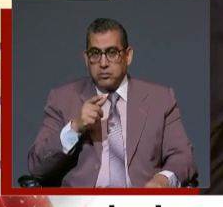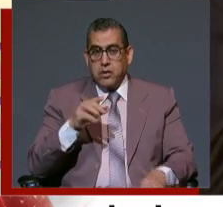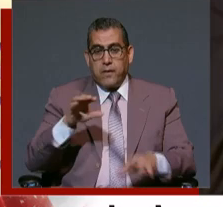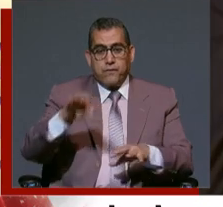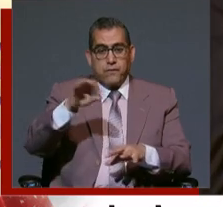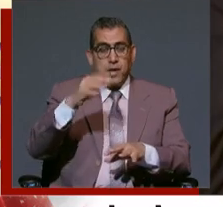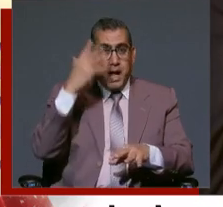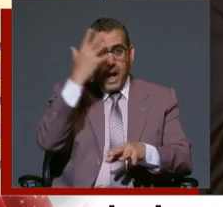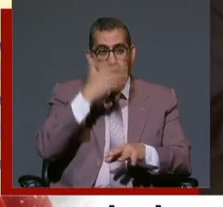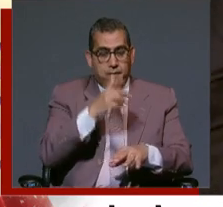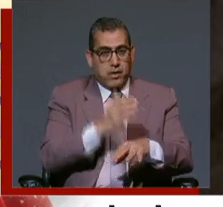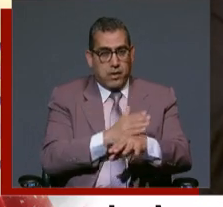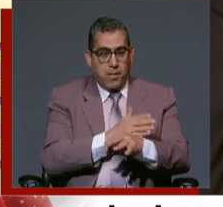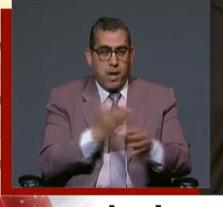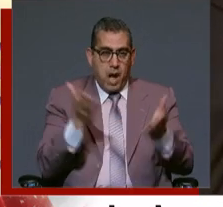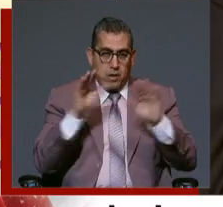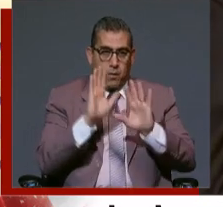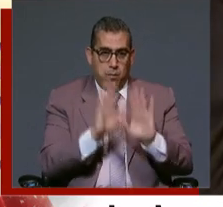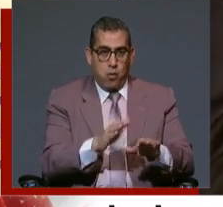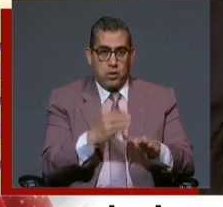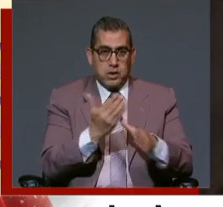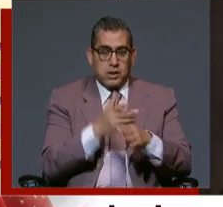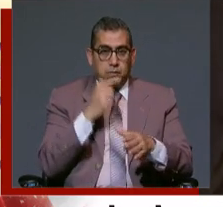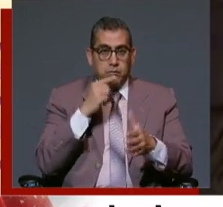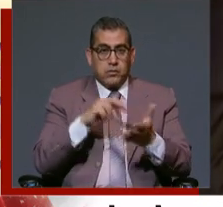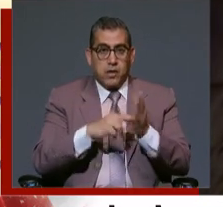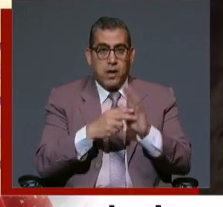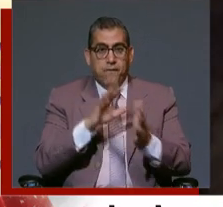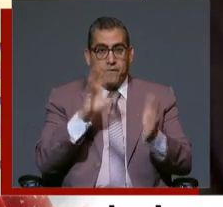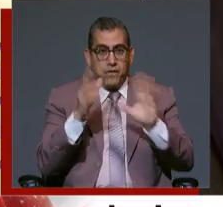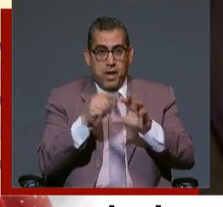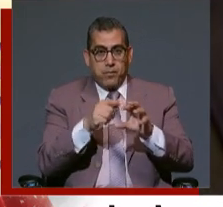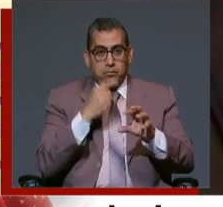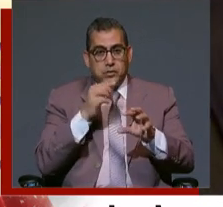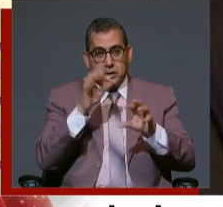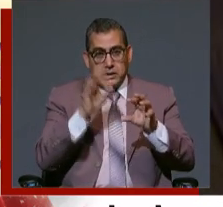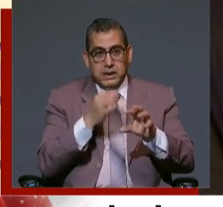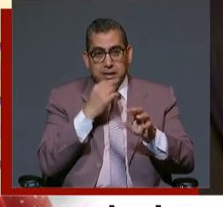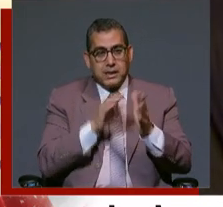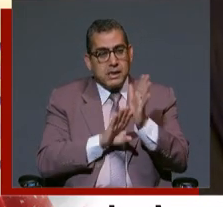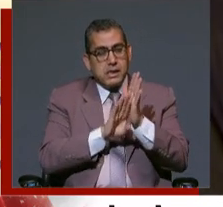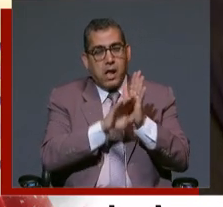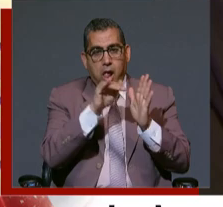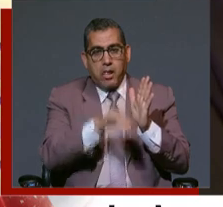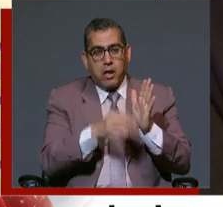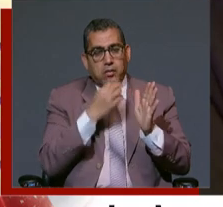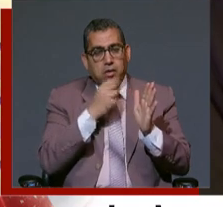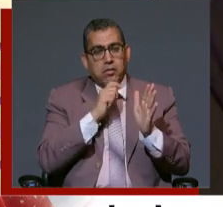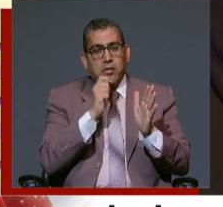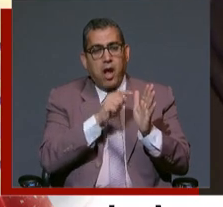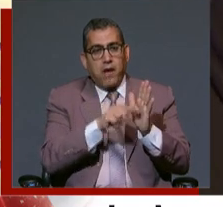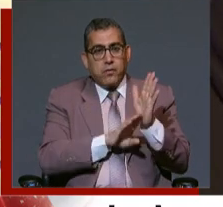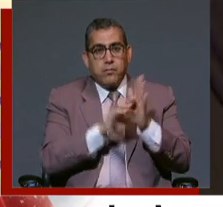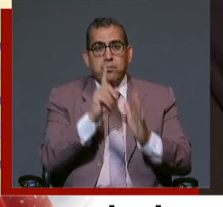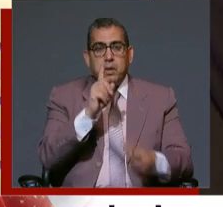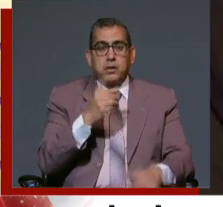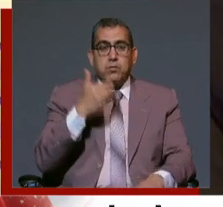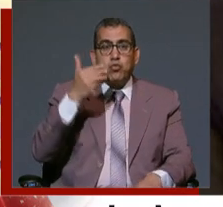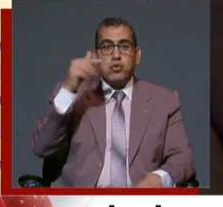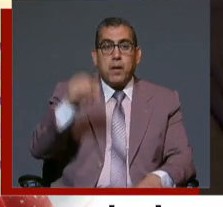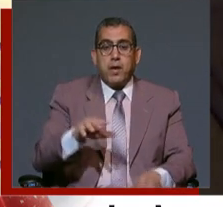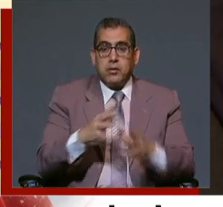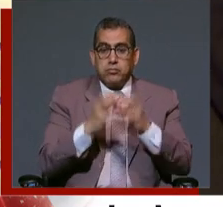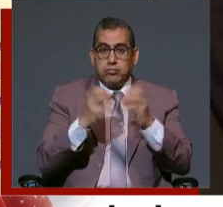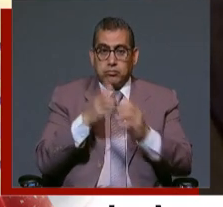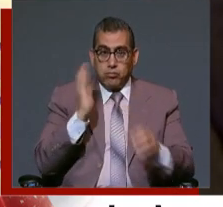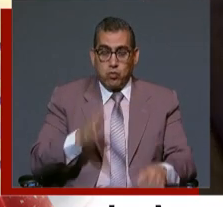الأفريقية بتعاني بطبيعة الحال لأنها جزء من العالم وجزء أقل نموا. لكن الحديث عن المستقبل، هل